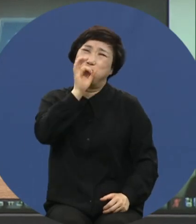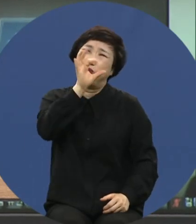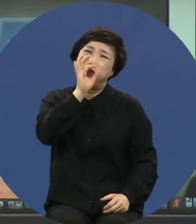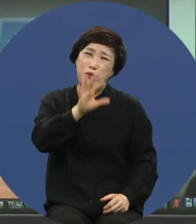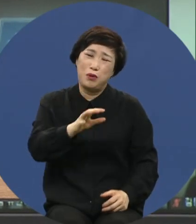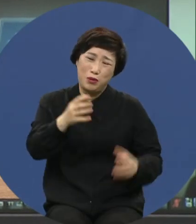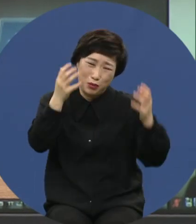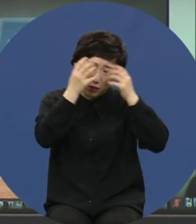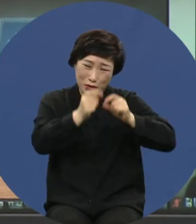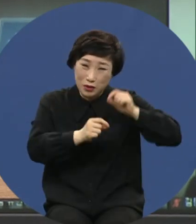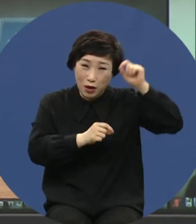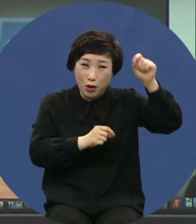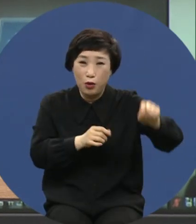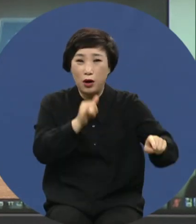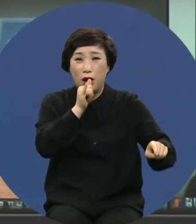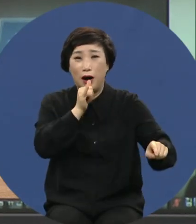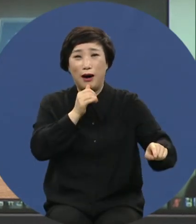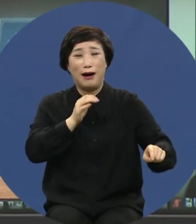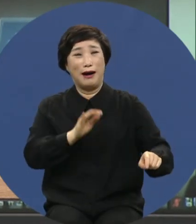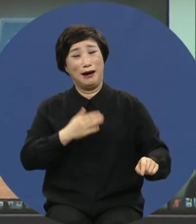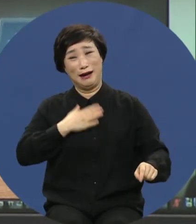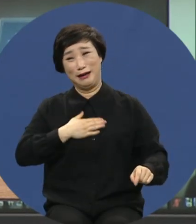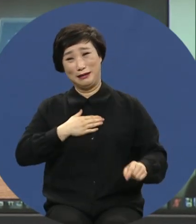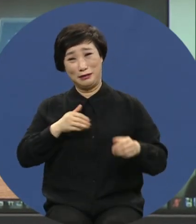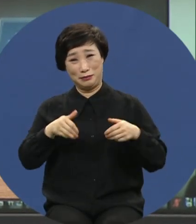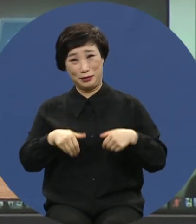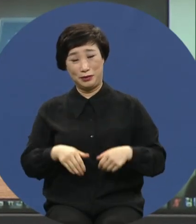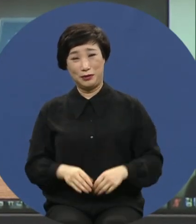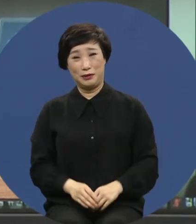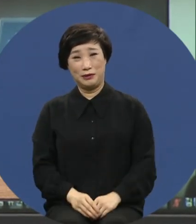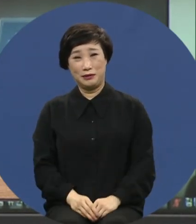고통으로 영원하다는 사실을 알아야 합니다.